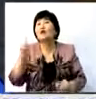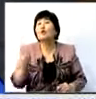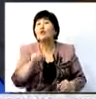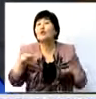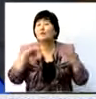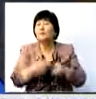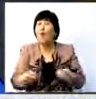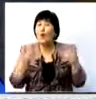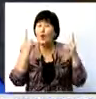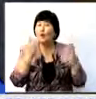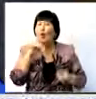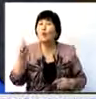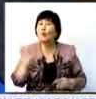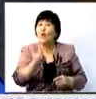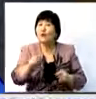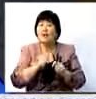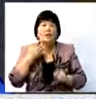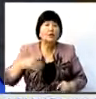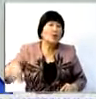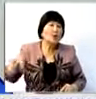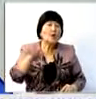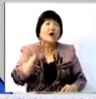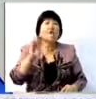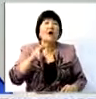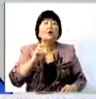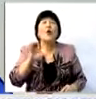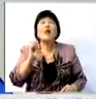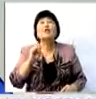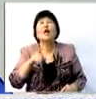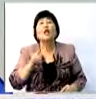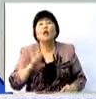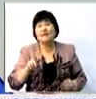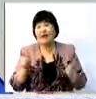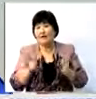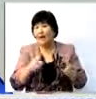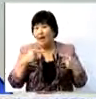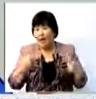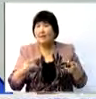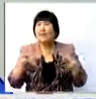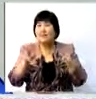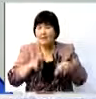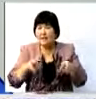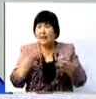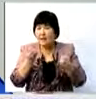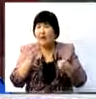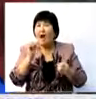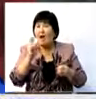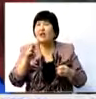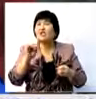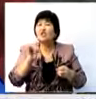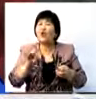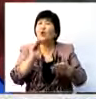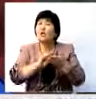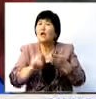біріктіріп, үлкен мұражай ашу, сыр өңірінің фольклорлық антологиясын әзірлеу, әлі де зерттелмеген ақын, жырау,